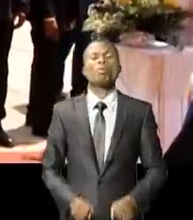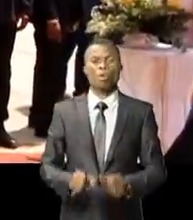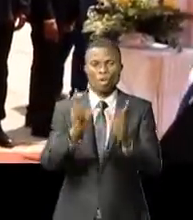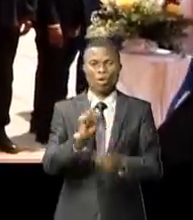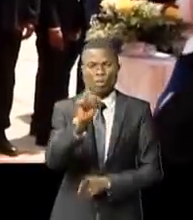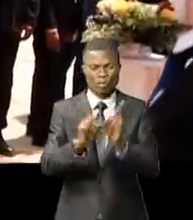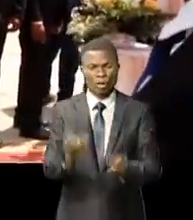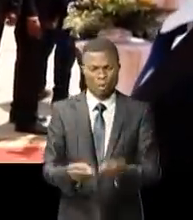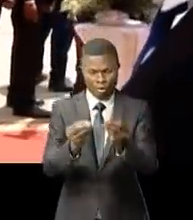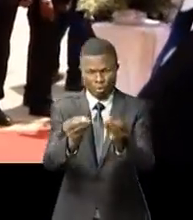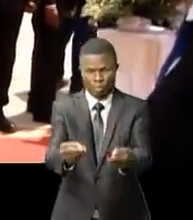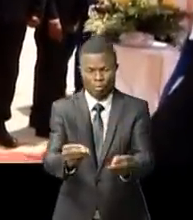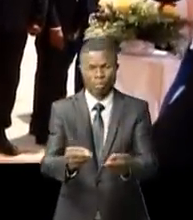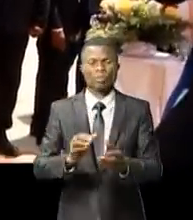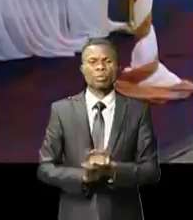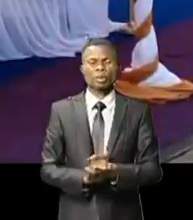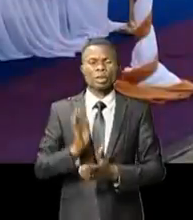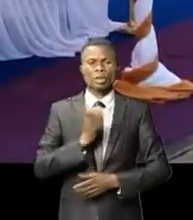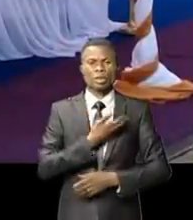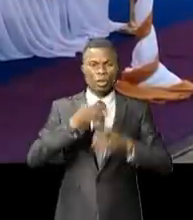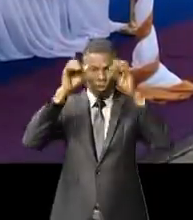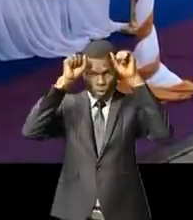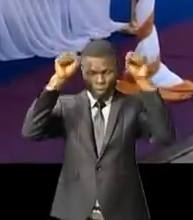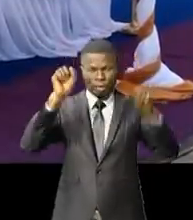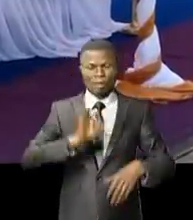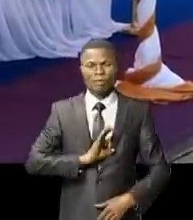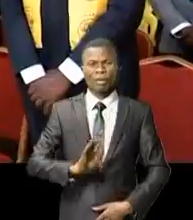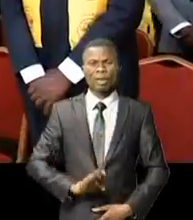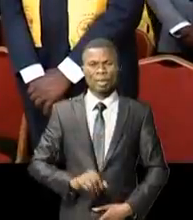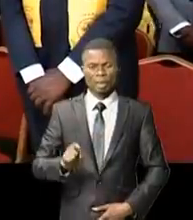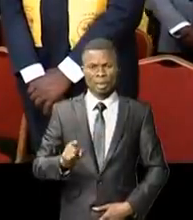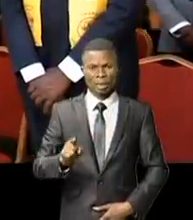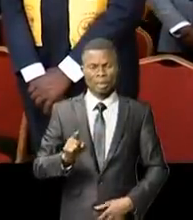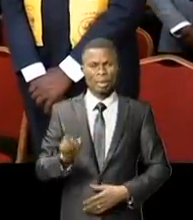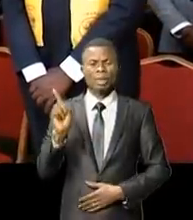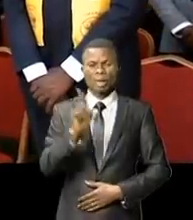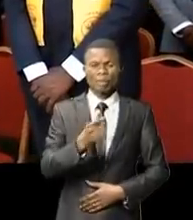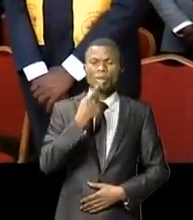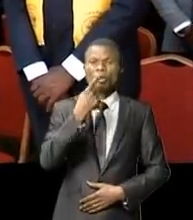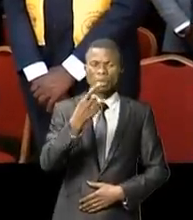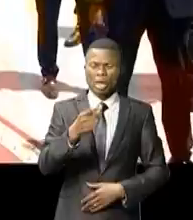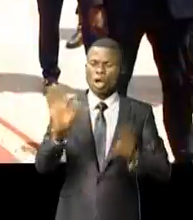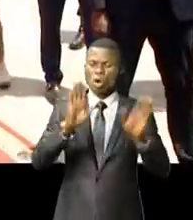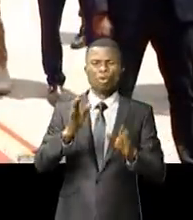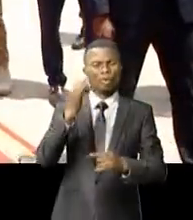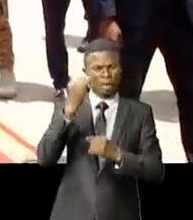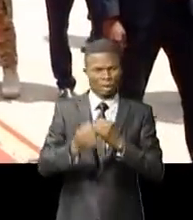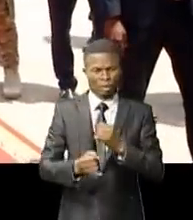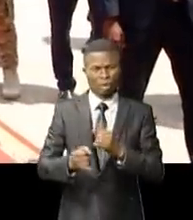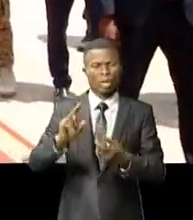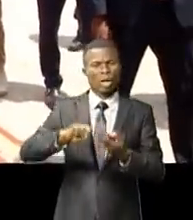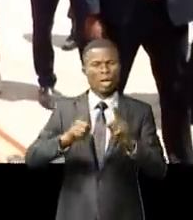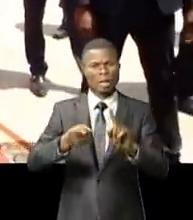fleurs. Par ce geste, le président de la République, Félix-Antoine Tshisekedi Tshilombo, est venu rendre un dernier hommage à une